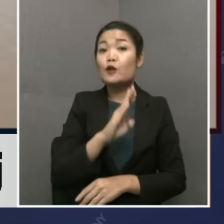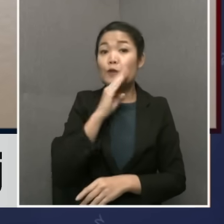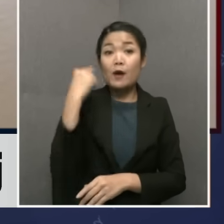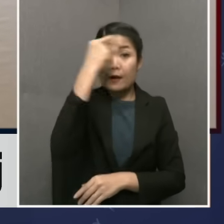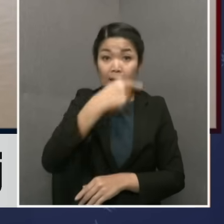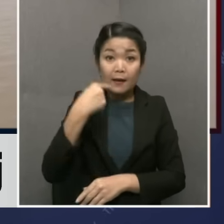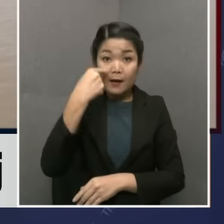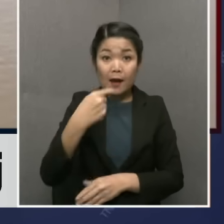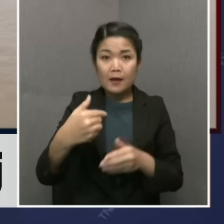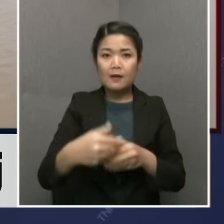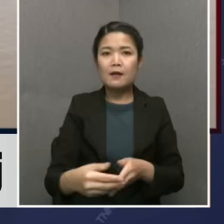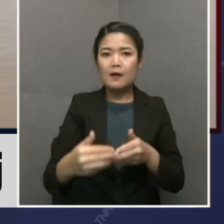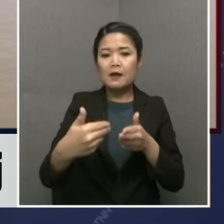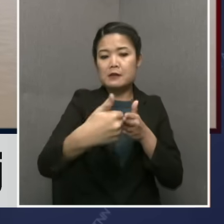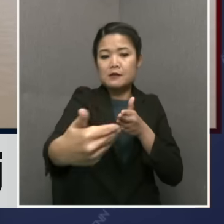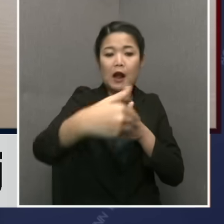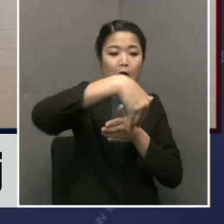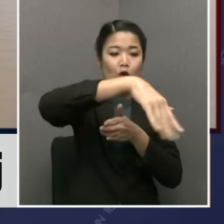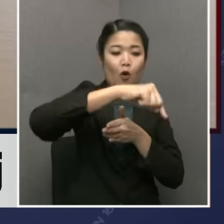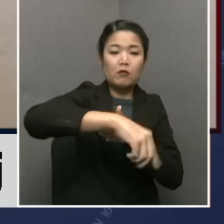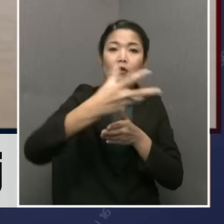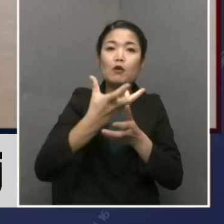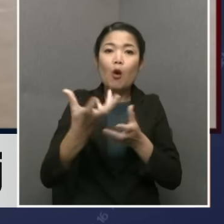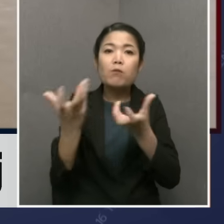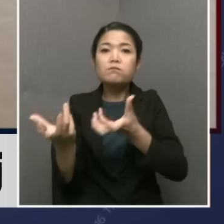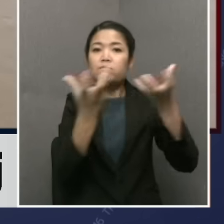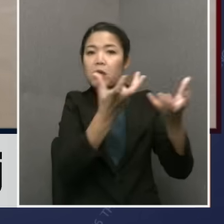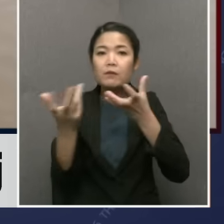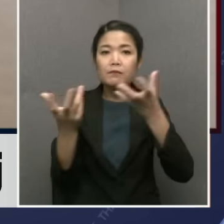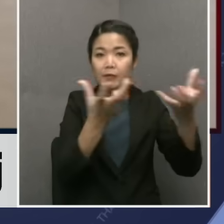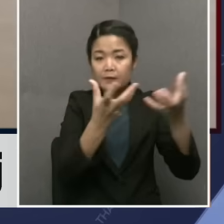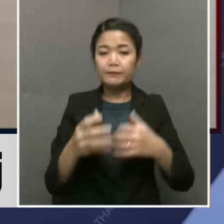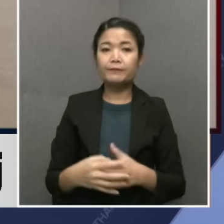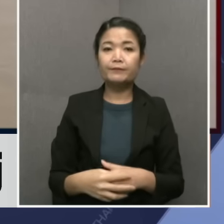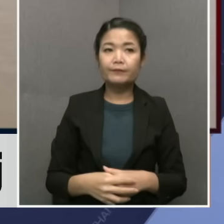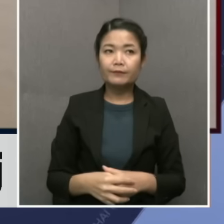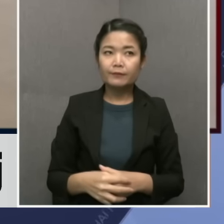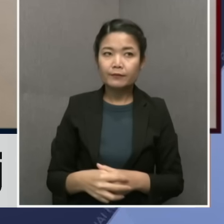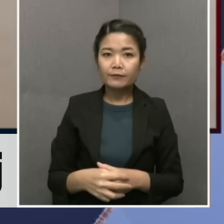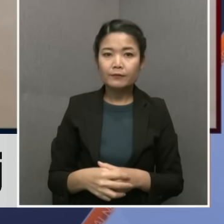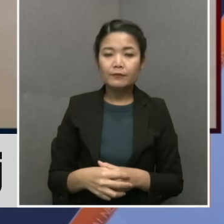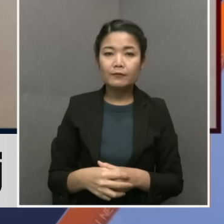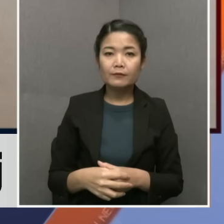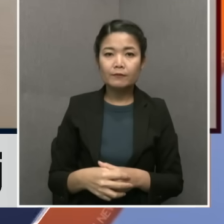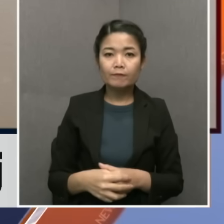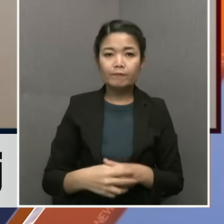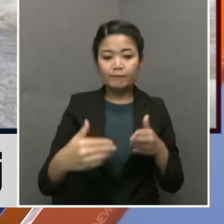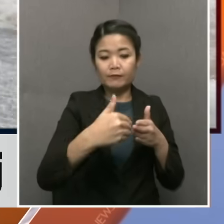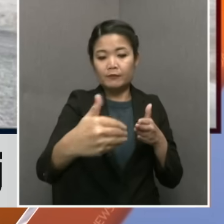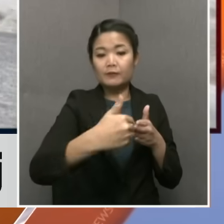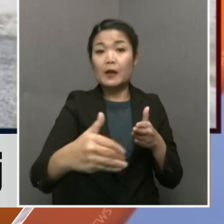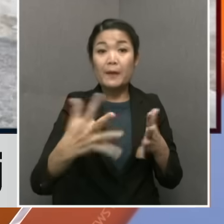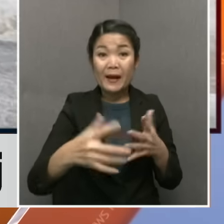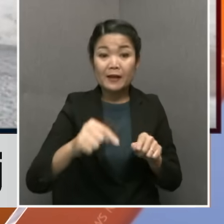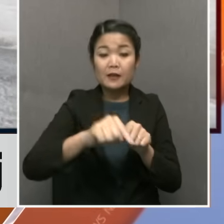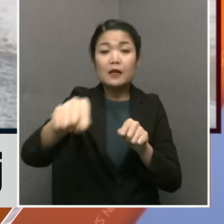มีความจำเป็นนะฮะยกของขึ้นที่สูงเฉพาะเอ่อพ่อแม่พี่น้องที่อยู่นอกคันกั้นน้ำนะฮะในเขตเอ่อตั้งแต่ไร่